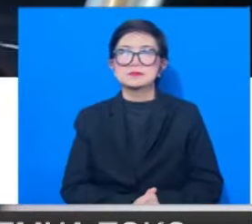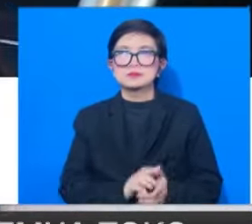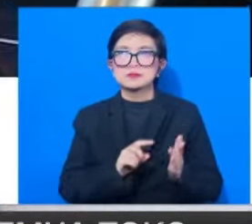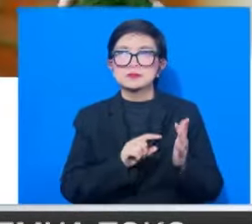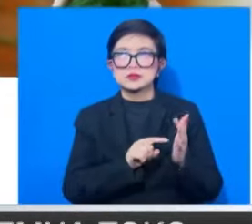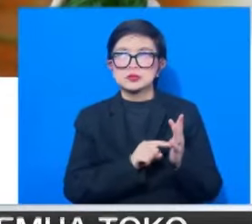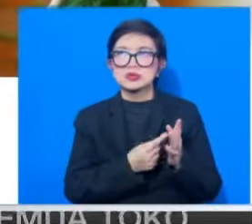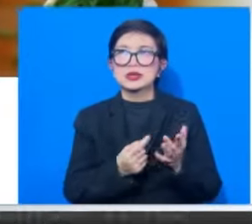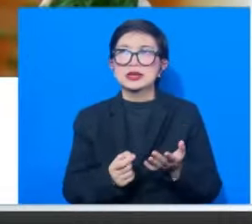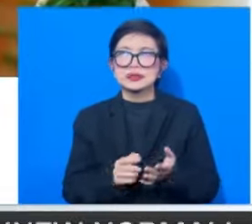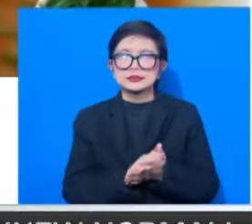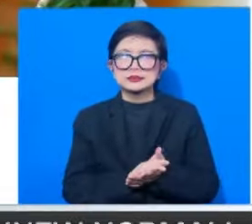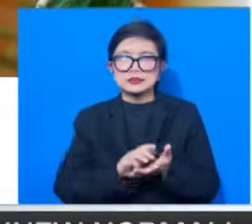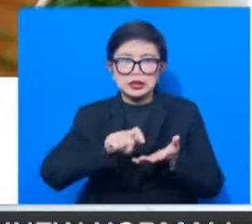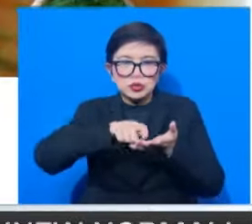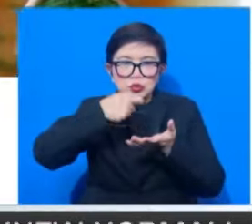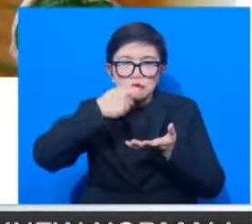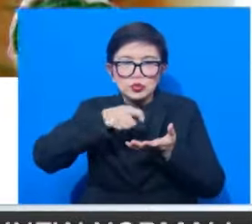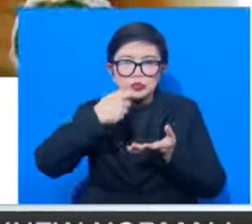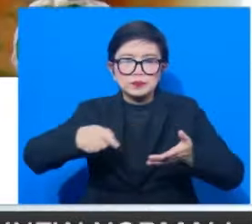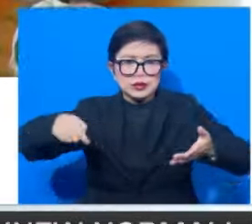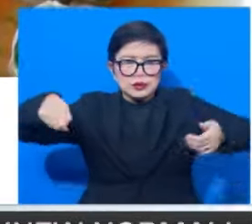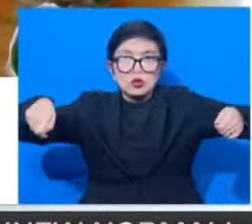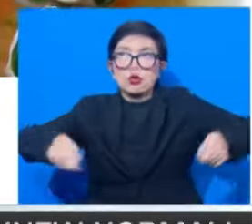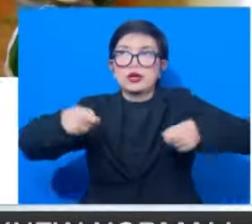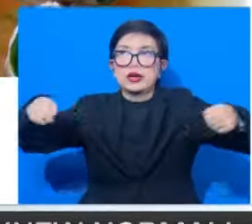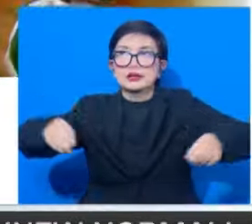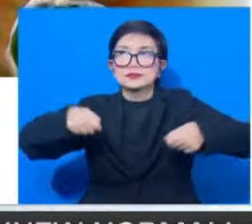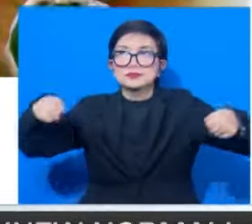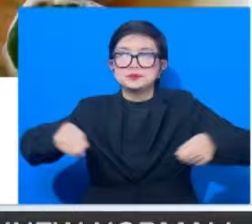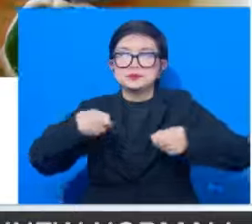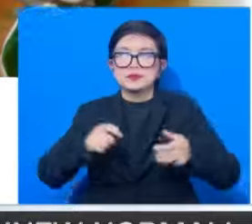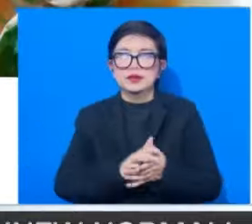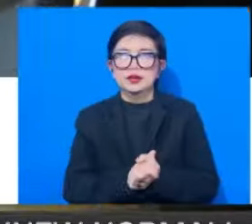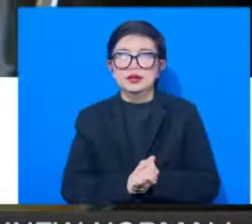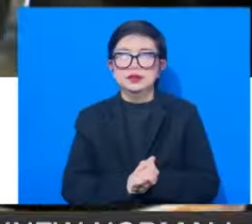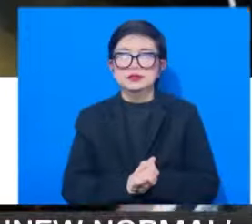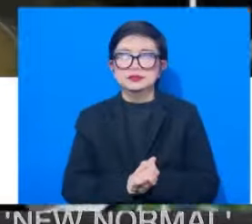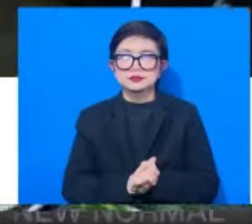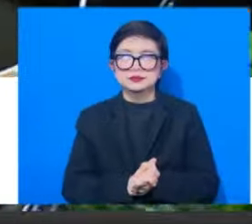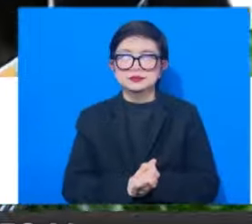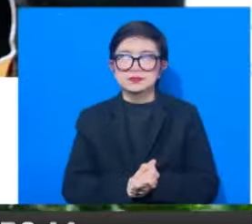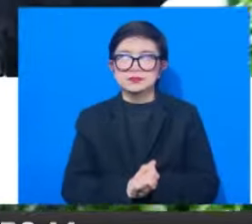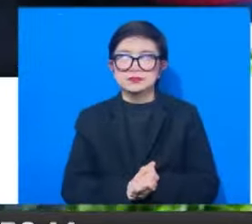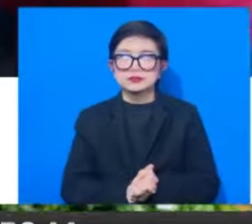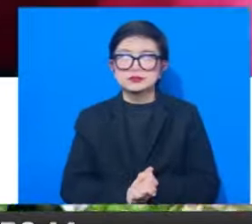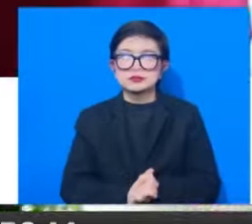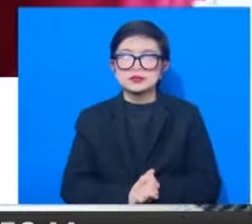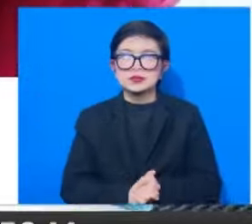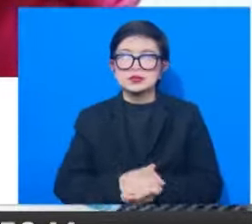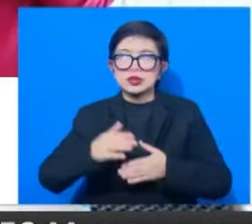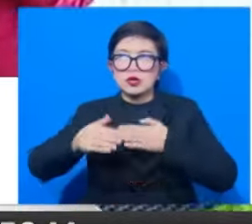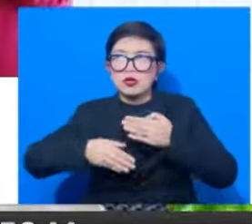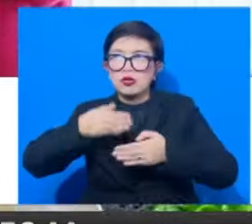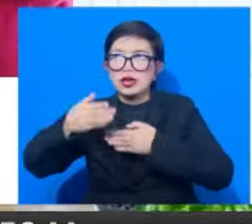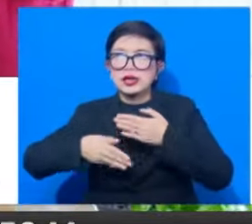hidangan berkuah hingga yang goreng-goreng. Namun, pastikan cara mengolahnya tepat ya. Biasanya kalau olahan daun katuk atau